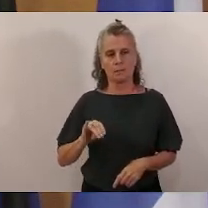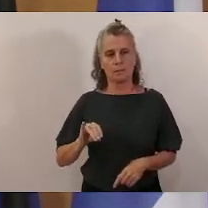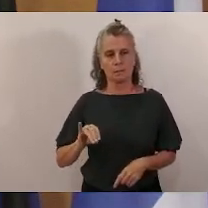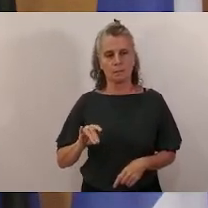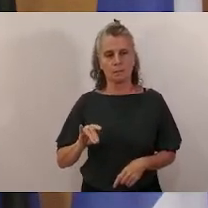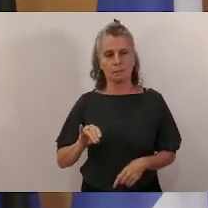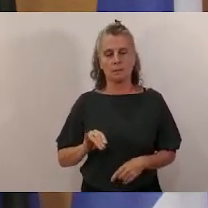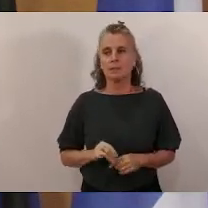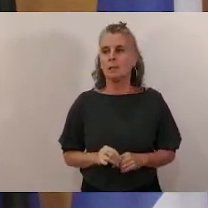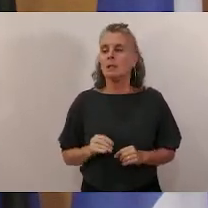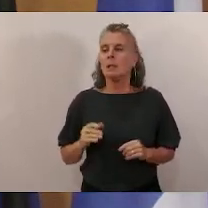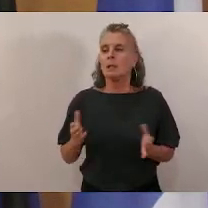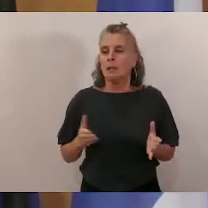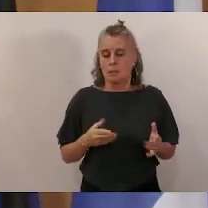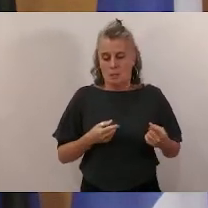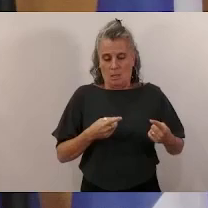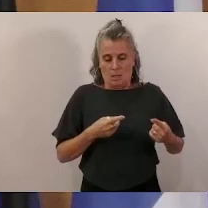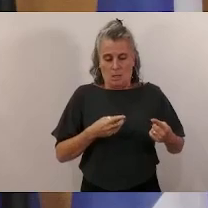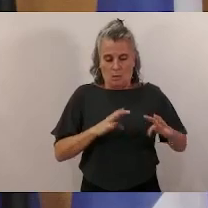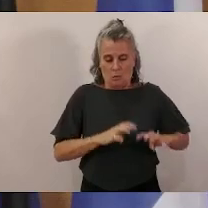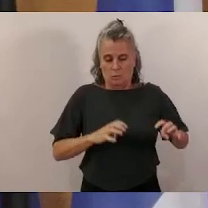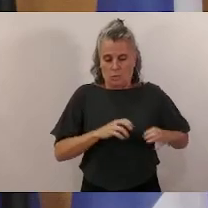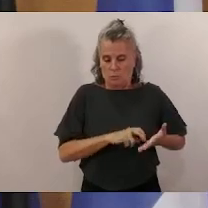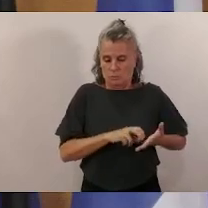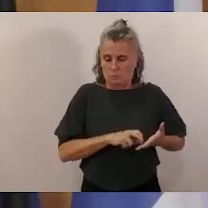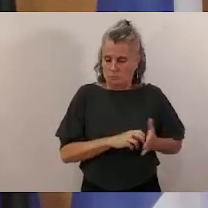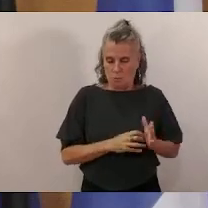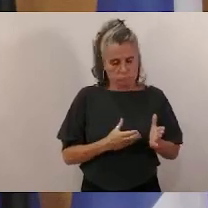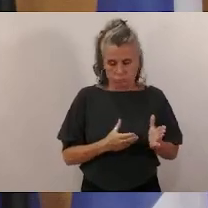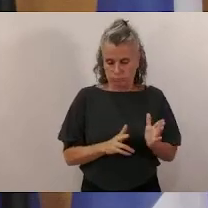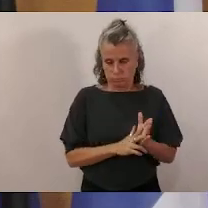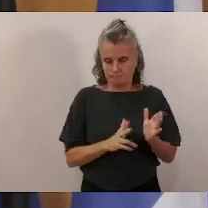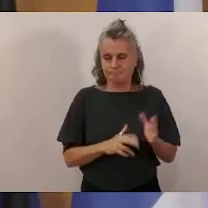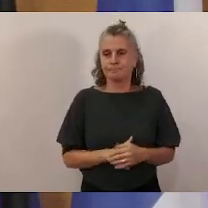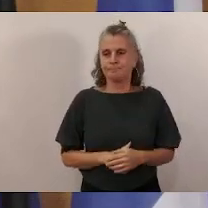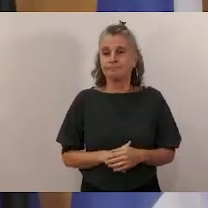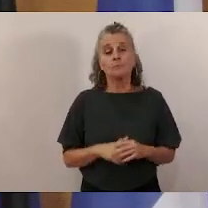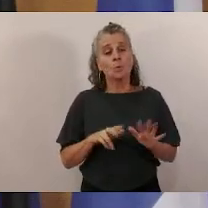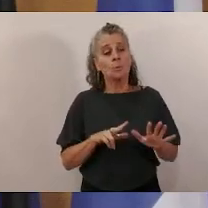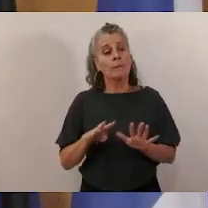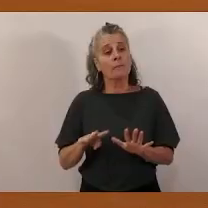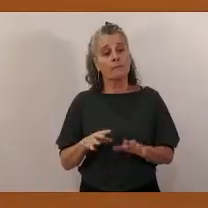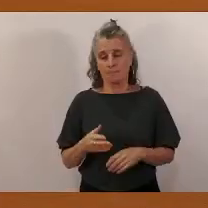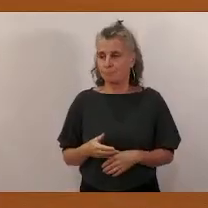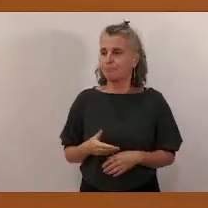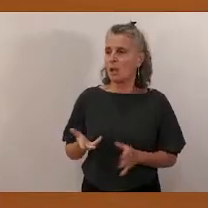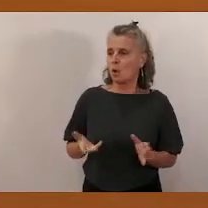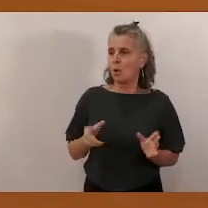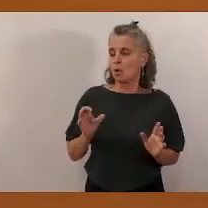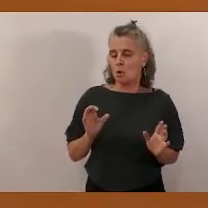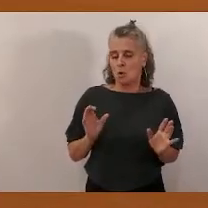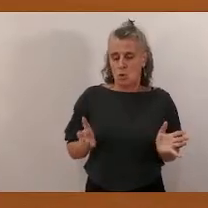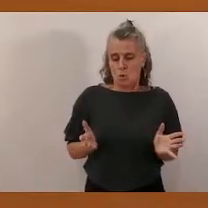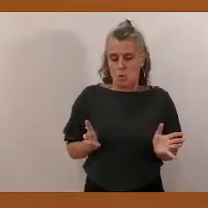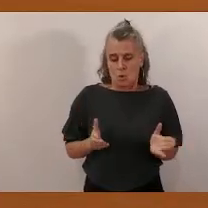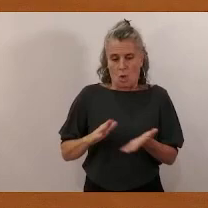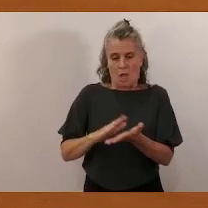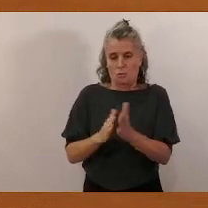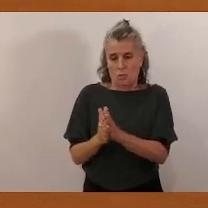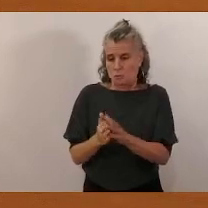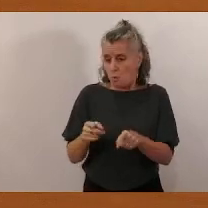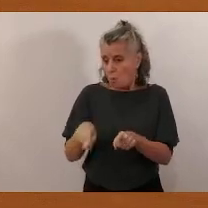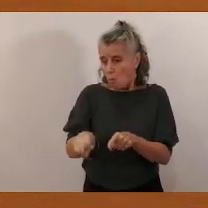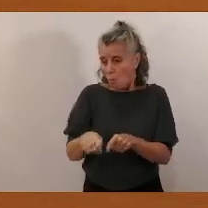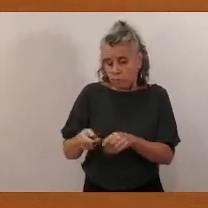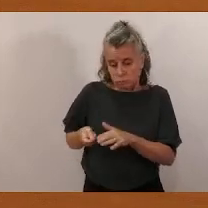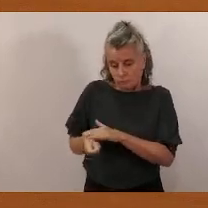de la commission. Rapport 8 et 9. Alors, il s'agit d'attribution de subventions à des associations œuvrant en faveur